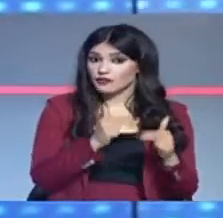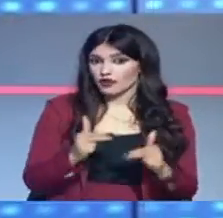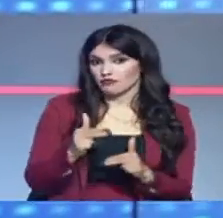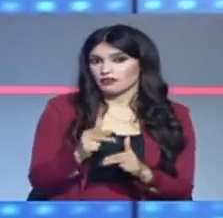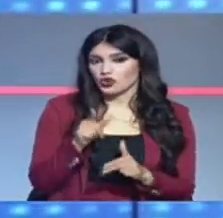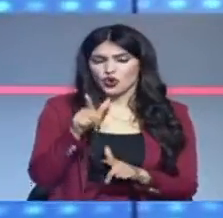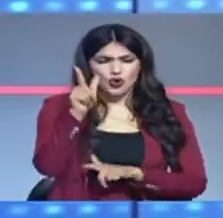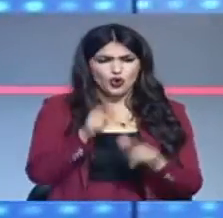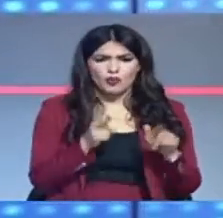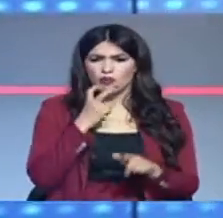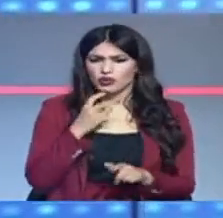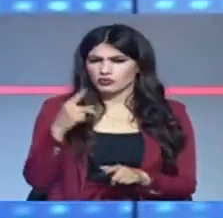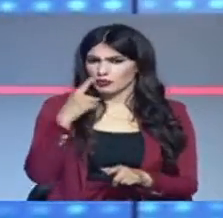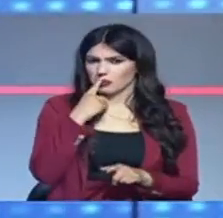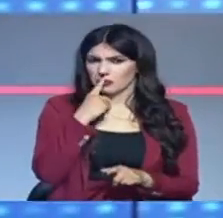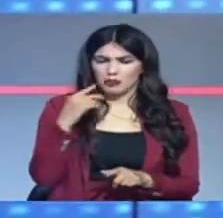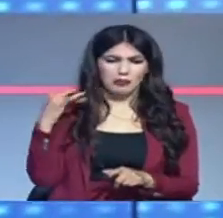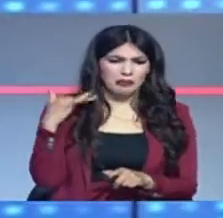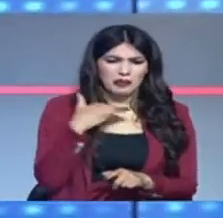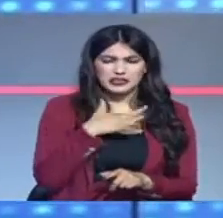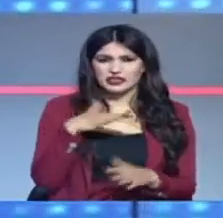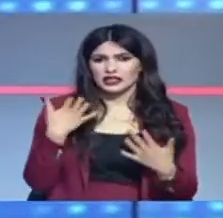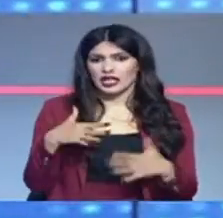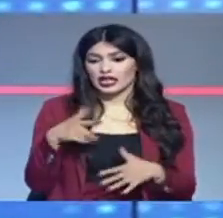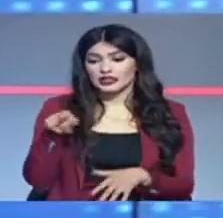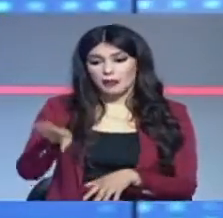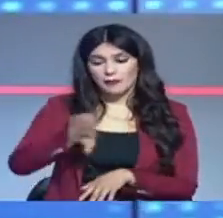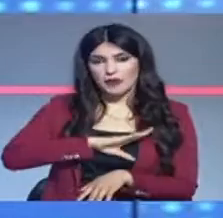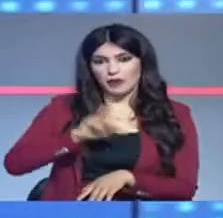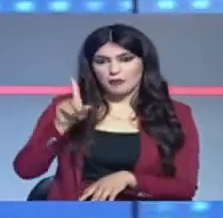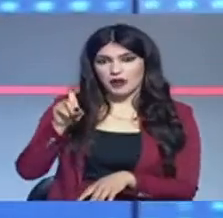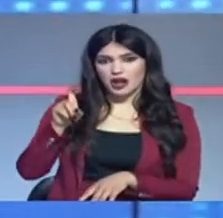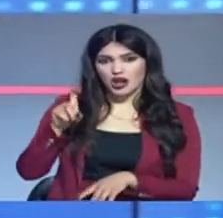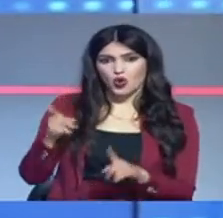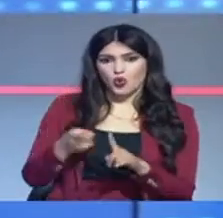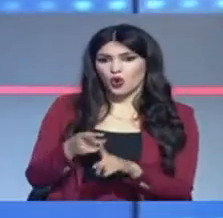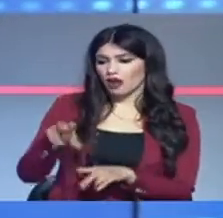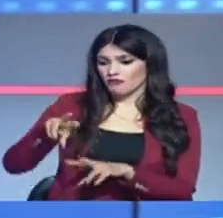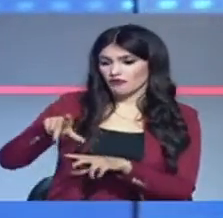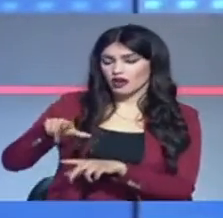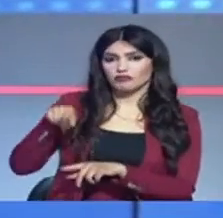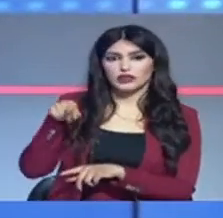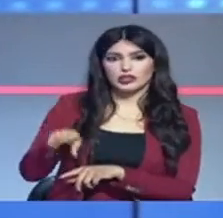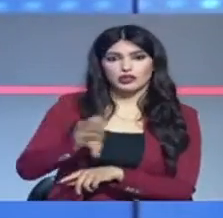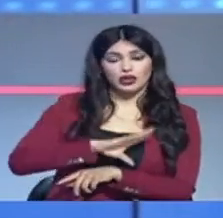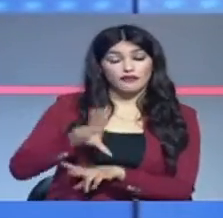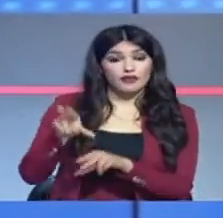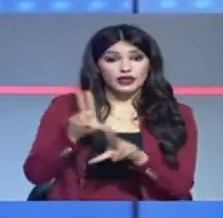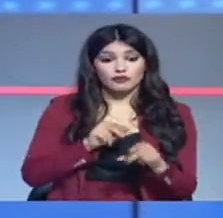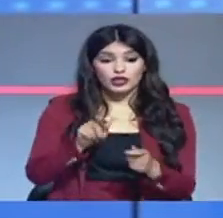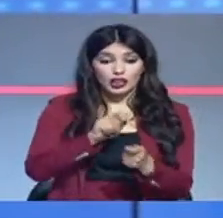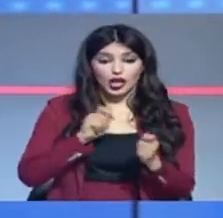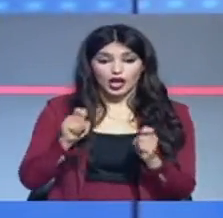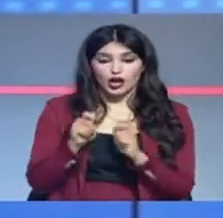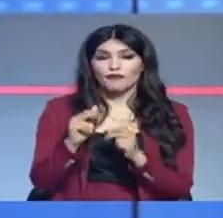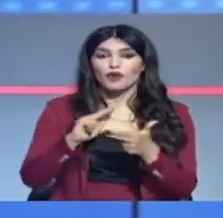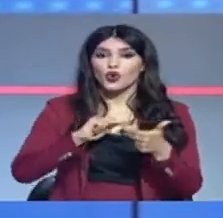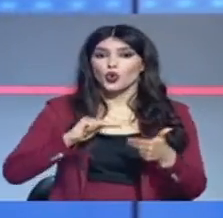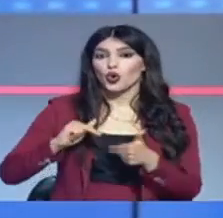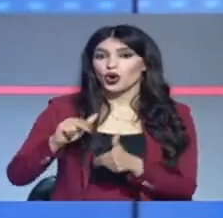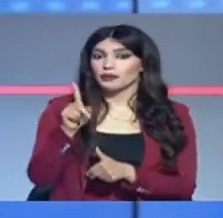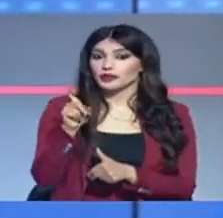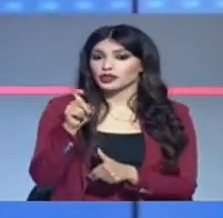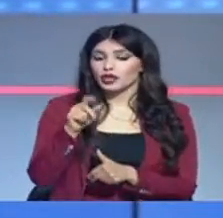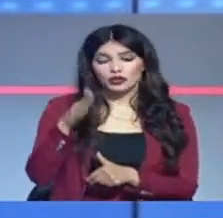من الروايه حتى المنبعثه من المياه الموجوده في اسباب اللي نصبوا منها هذا اضافه اذا تغير في اللون ونحن نعرف